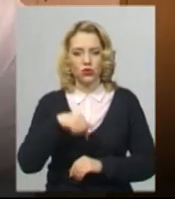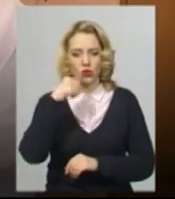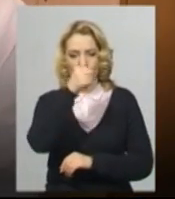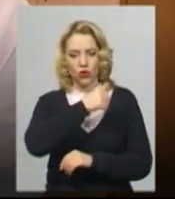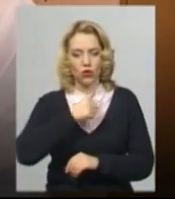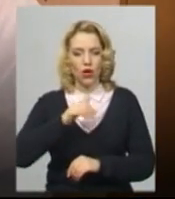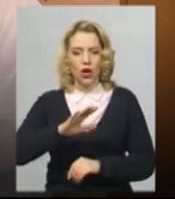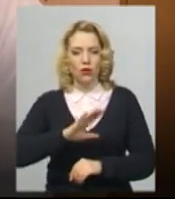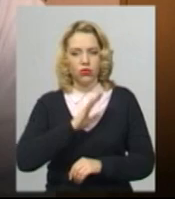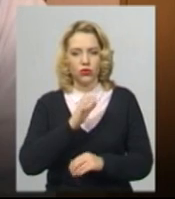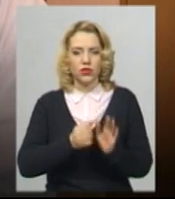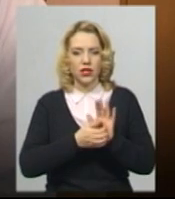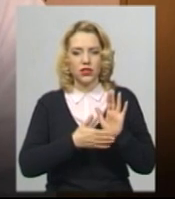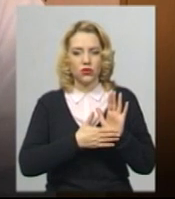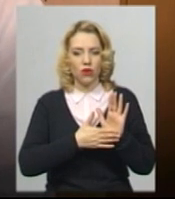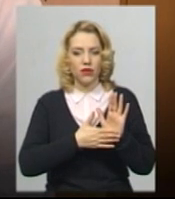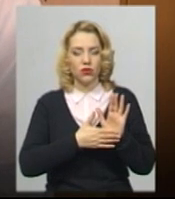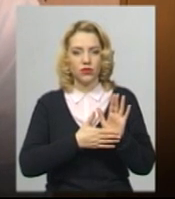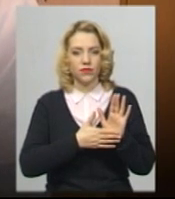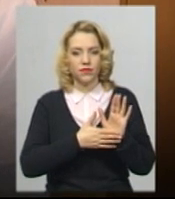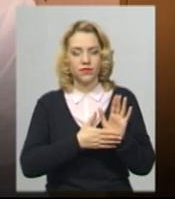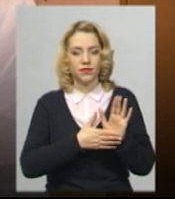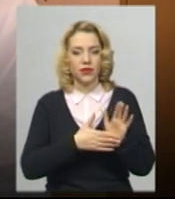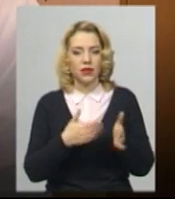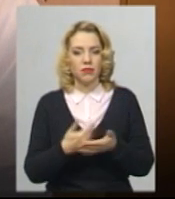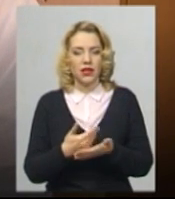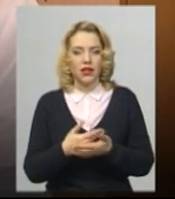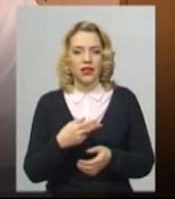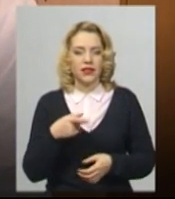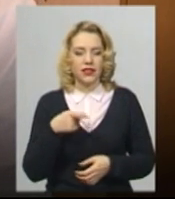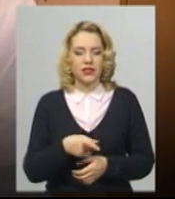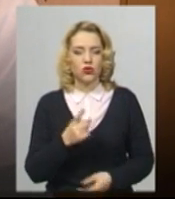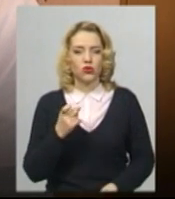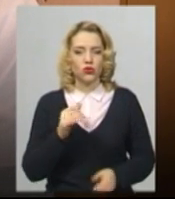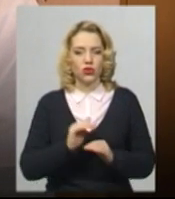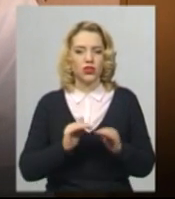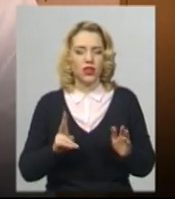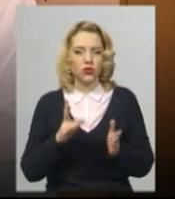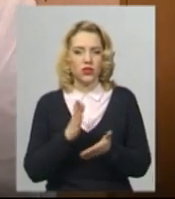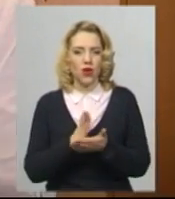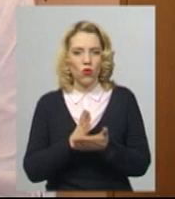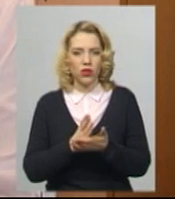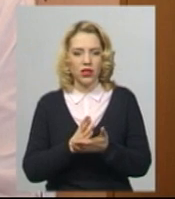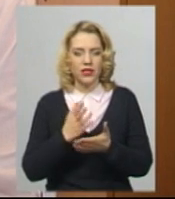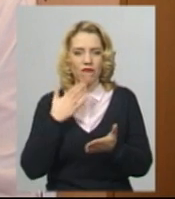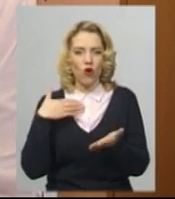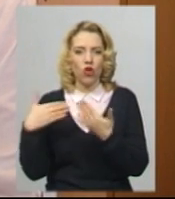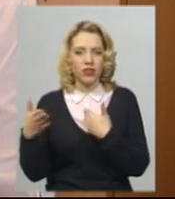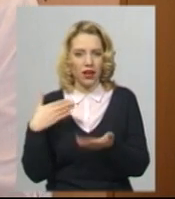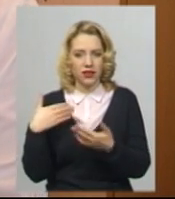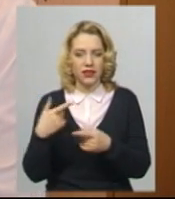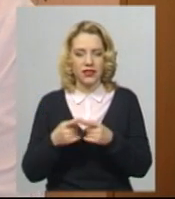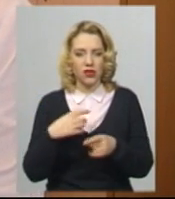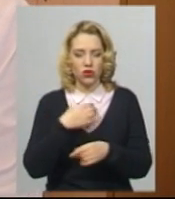було зареєстровано біля 1100 дітей, які знаходились в контакті. Це основна така група